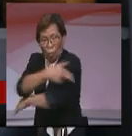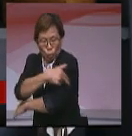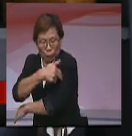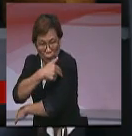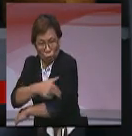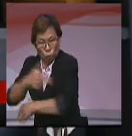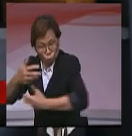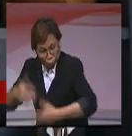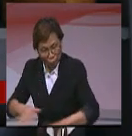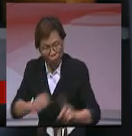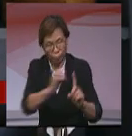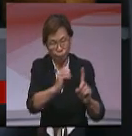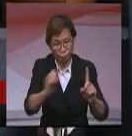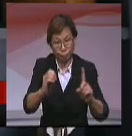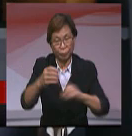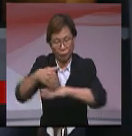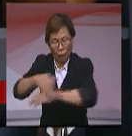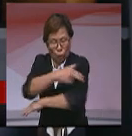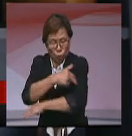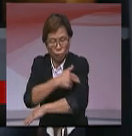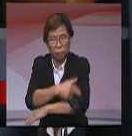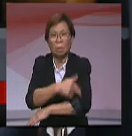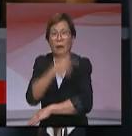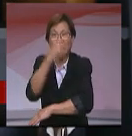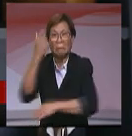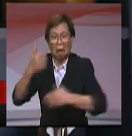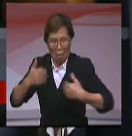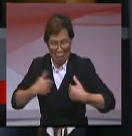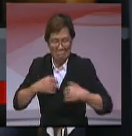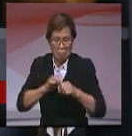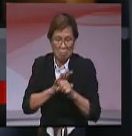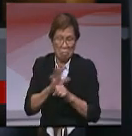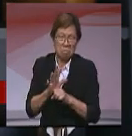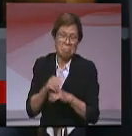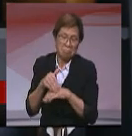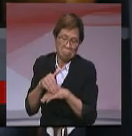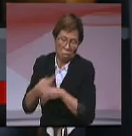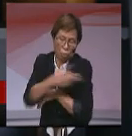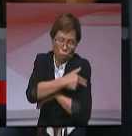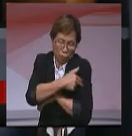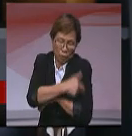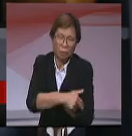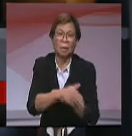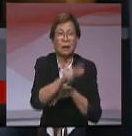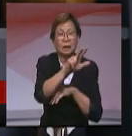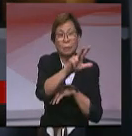hospital untuk rawatan kerana positif COVID, manakala